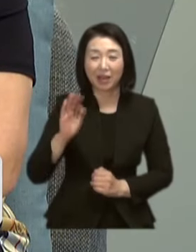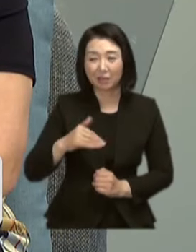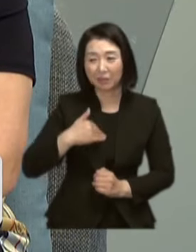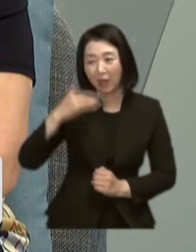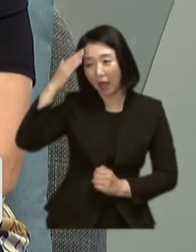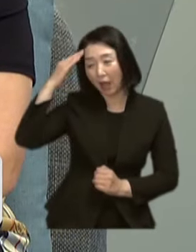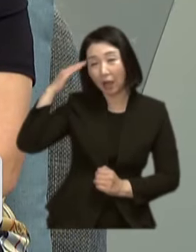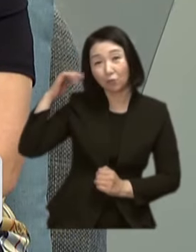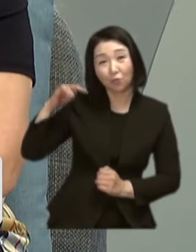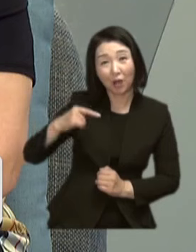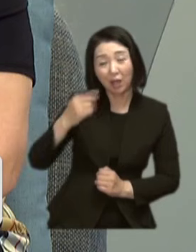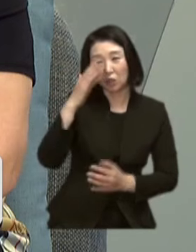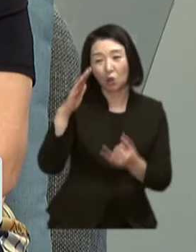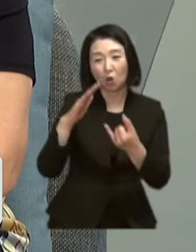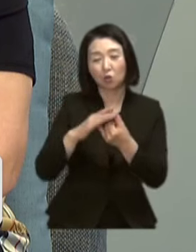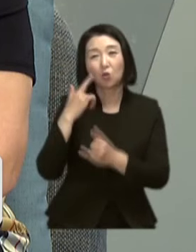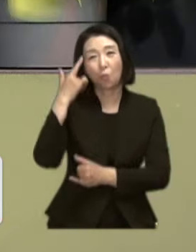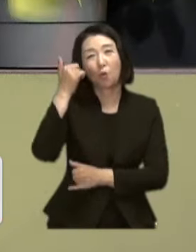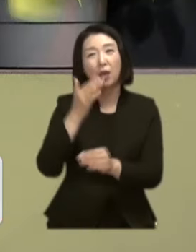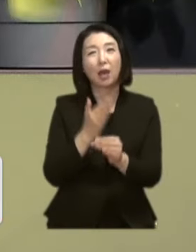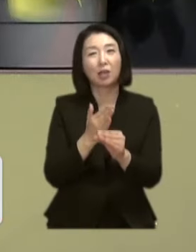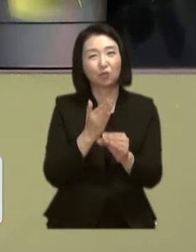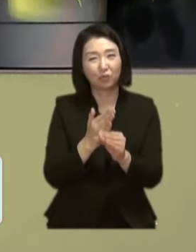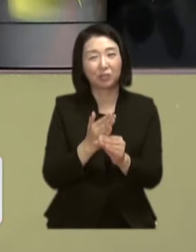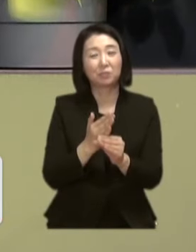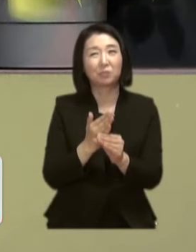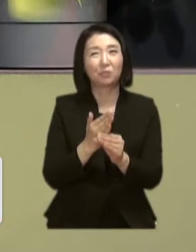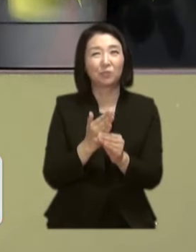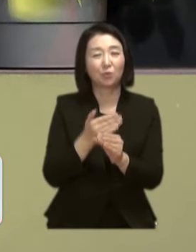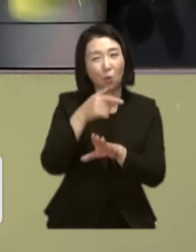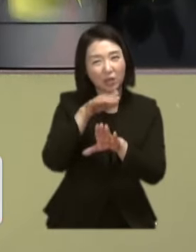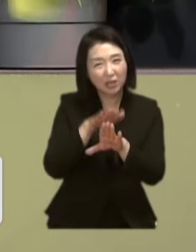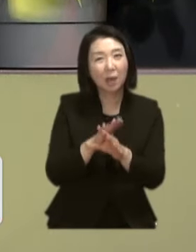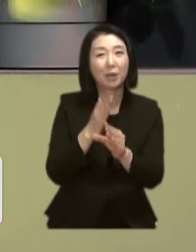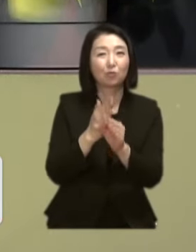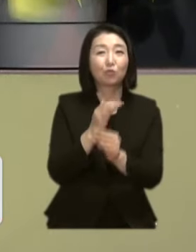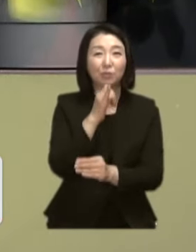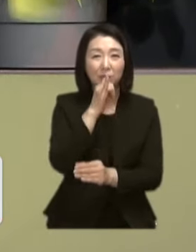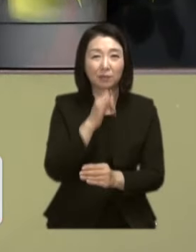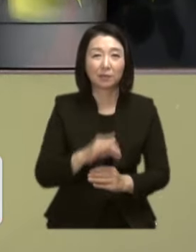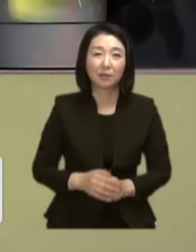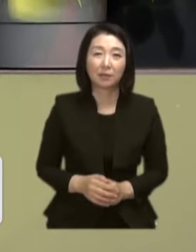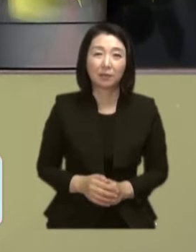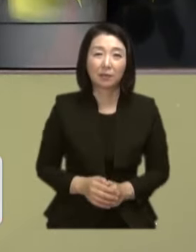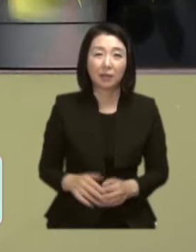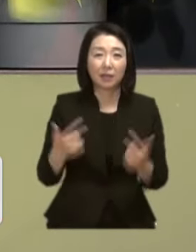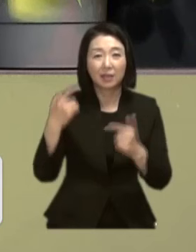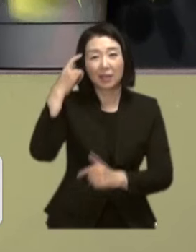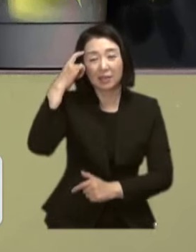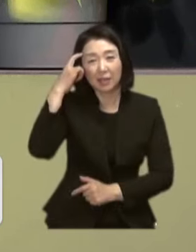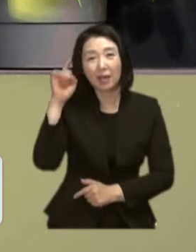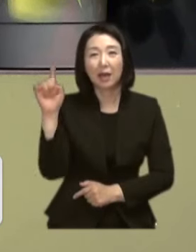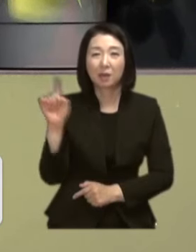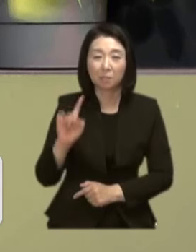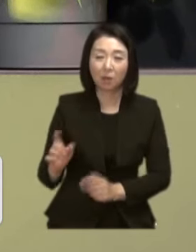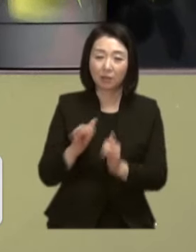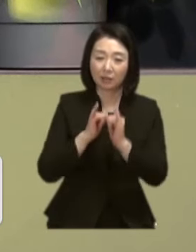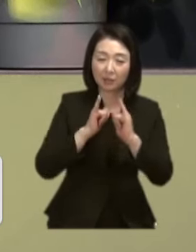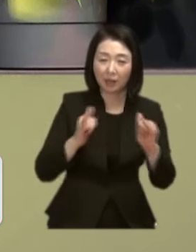늘 한국에서도 청소년 목회를 주로 많이 했어요. 네. 청소년 집회도 많이 했었고요. 그리고 늘 생각하는 것이 사람은 교육과 훈련을